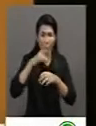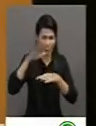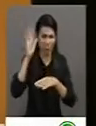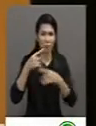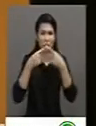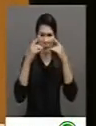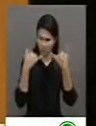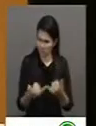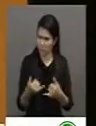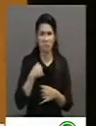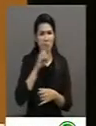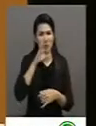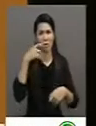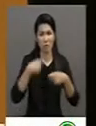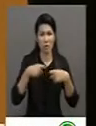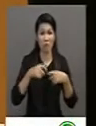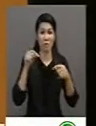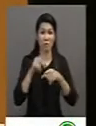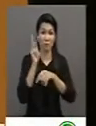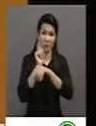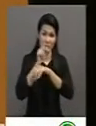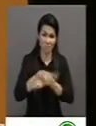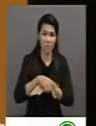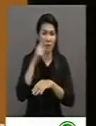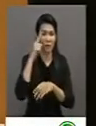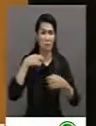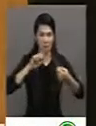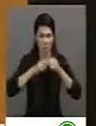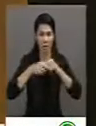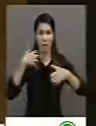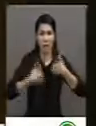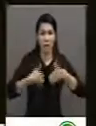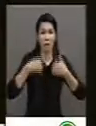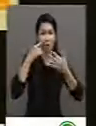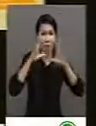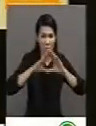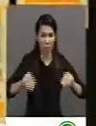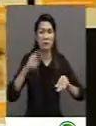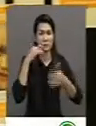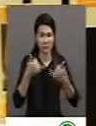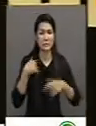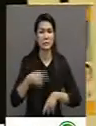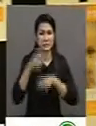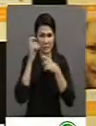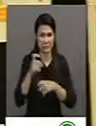ฏิเสธไม่ได้ว่าการใช้เทคโนโลยีเพื่อบรรเทาความเดือดร้อนวันนี้ก็ถือเป็นความเสี่ยง